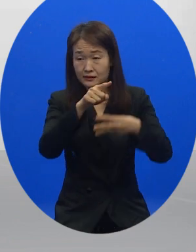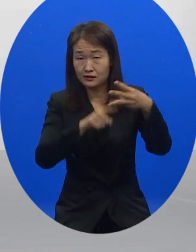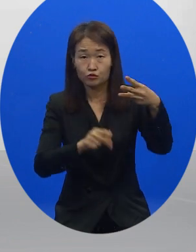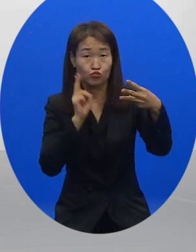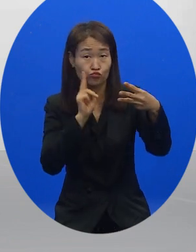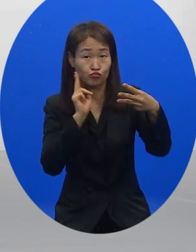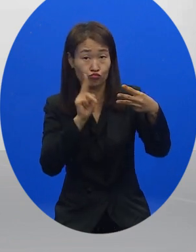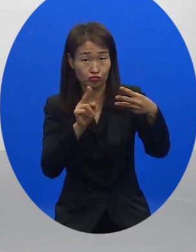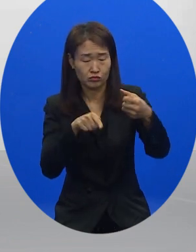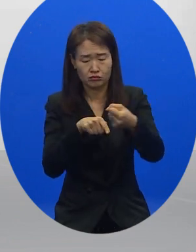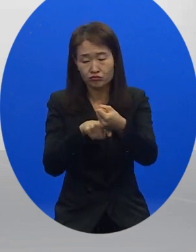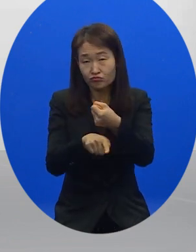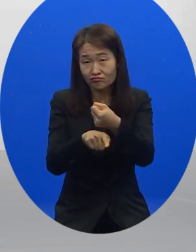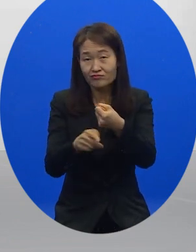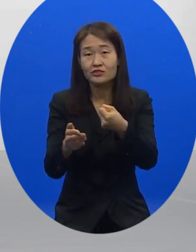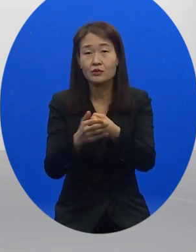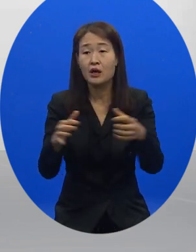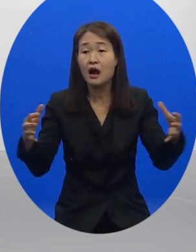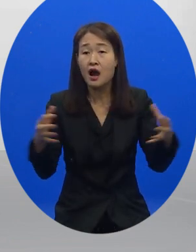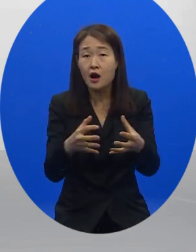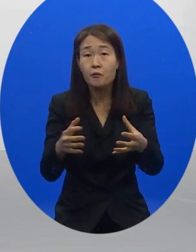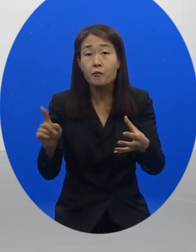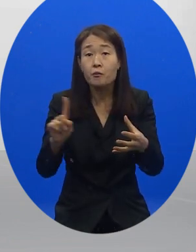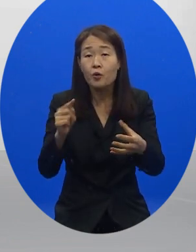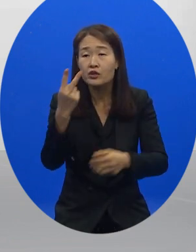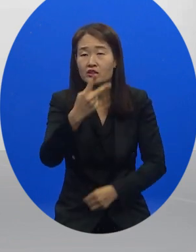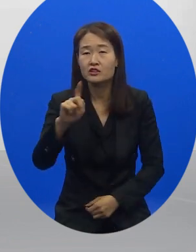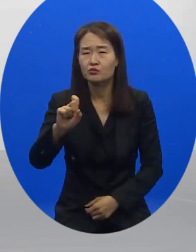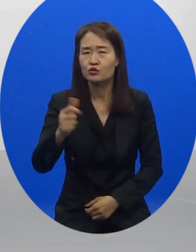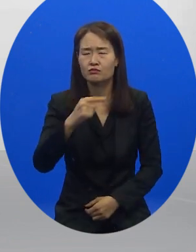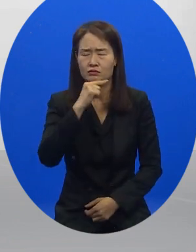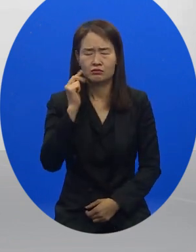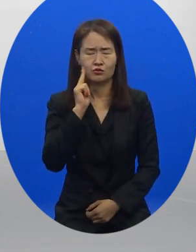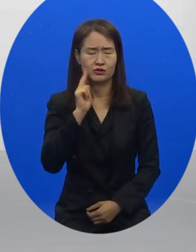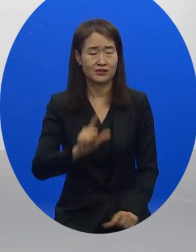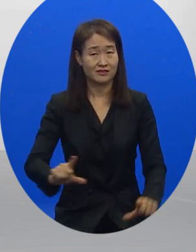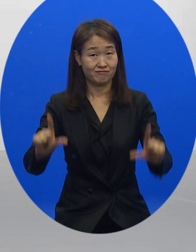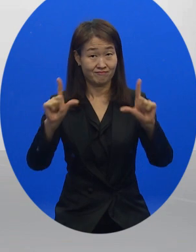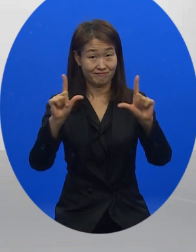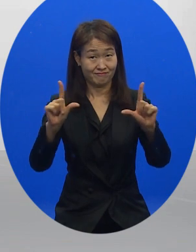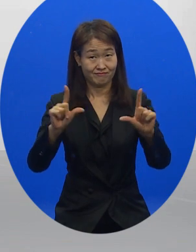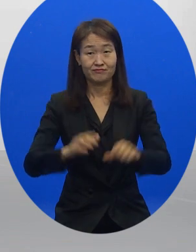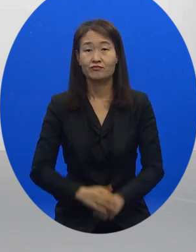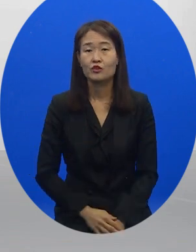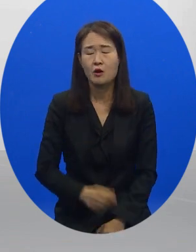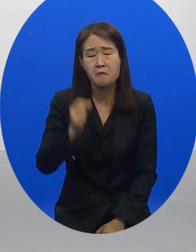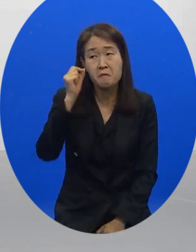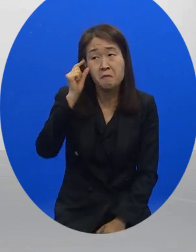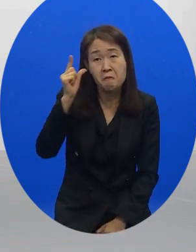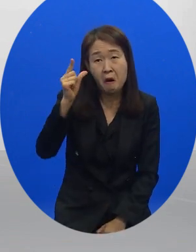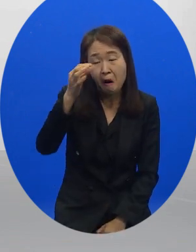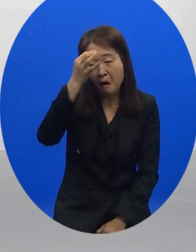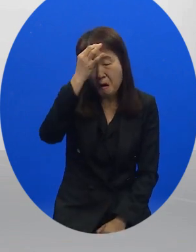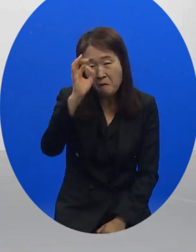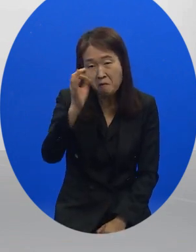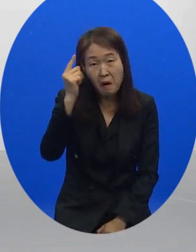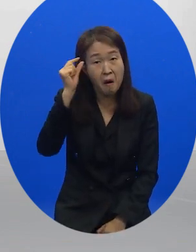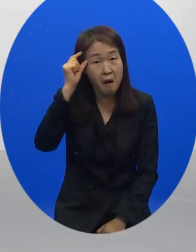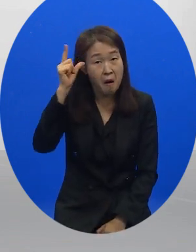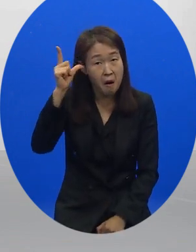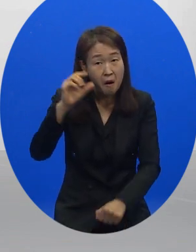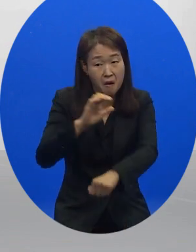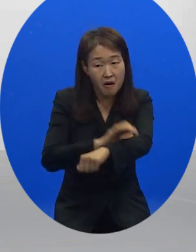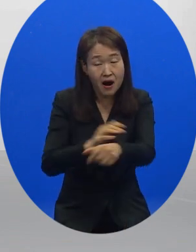신은 원숭이를 의미하기 때문에 올해는 붉은 원숭이의 해라고 할 수 있습니다. 뛰어난 재주와 지혜를